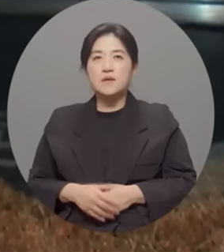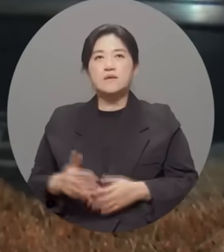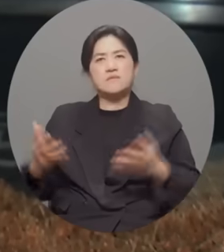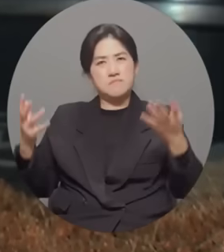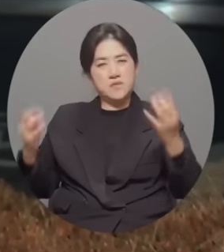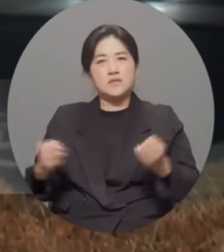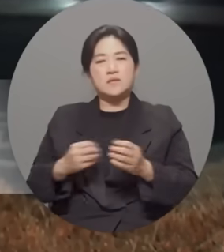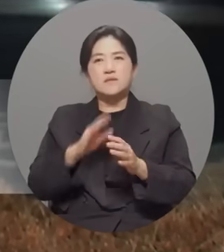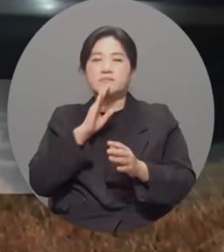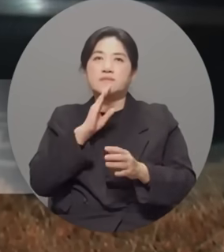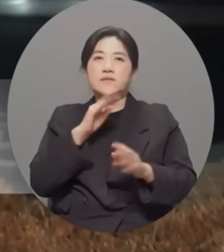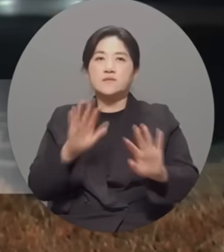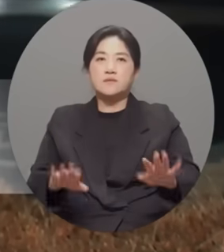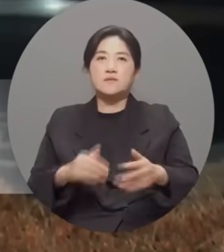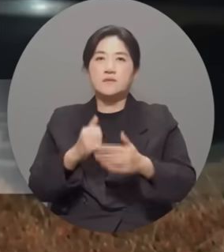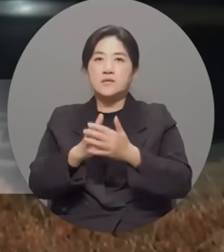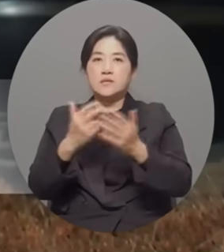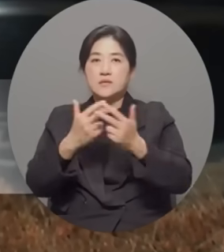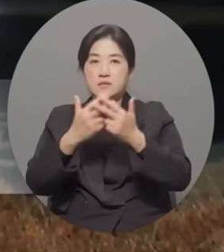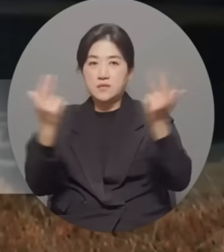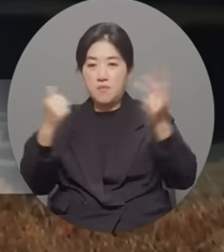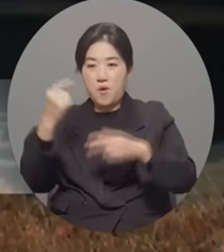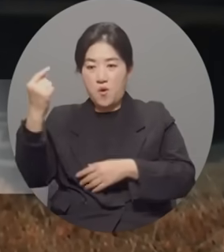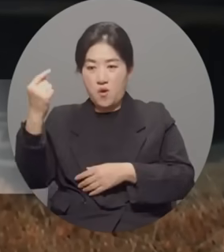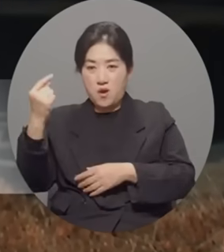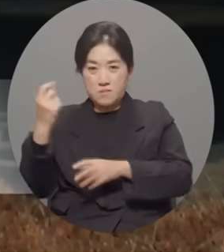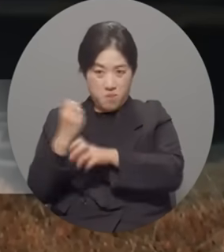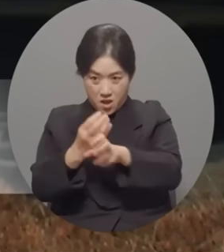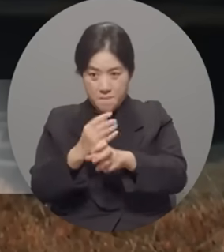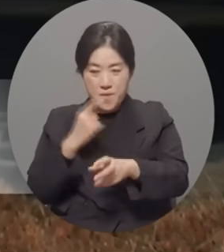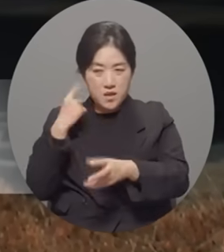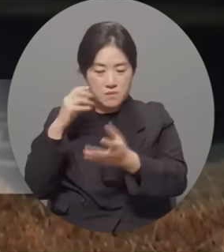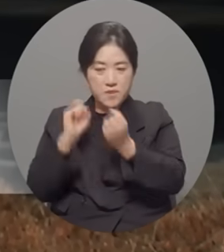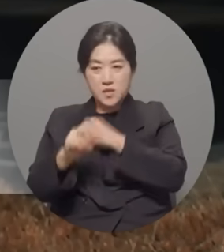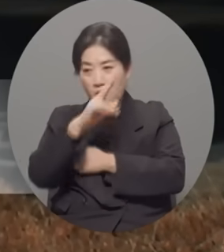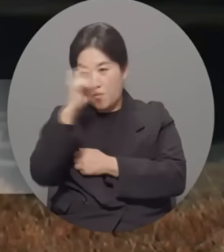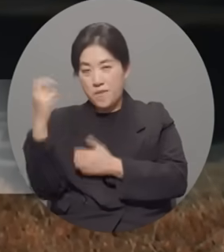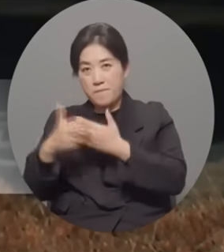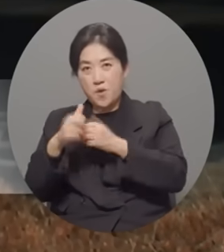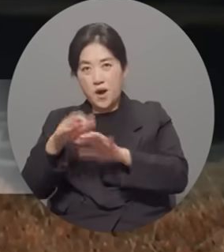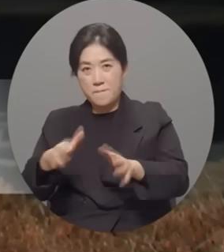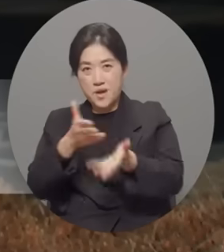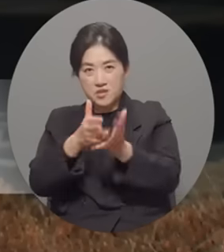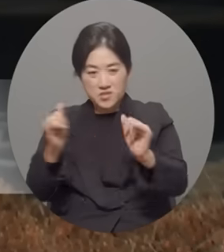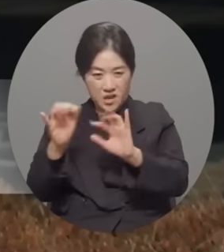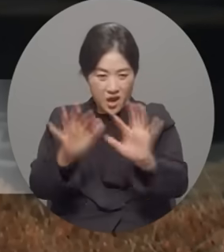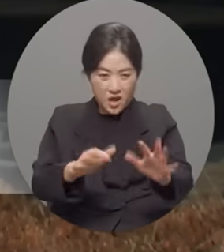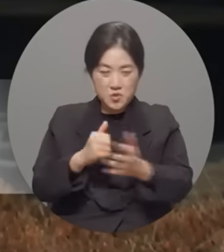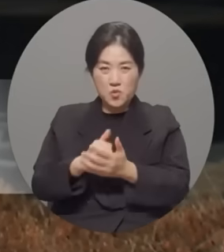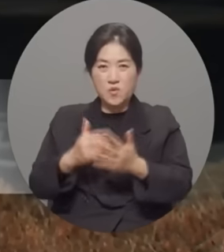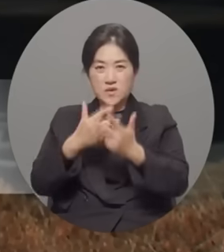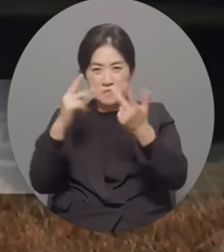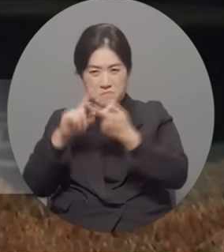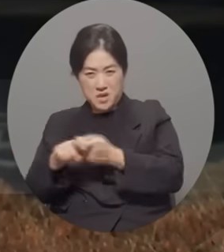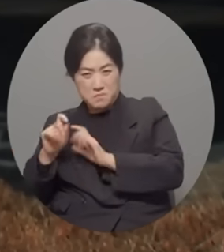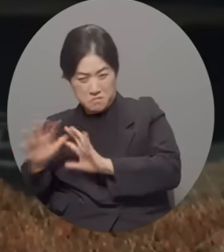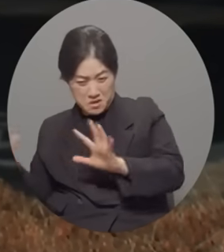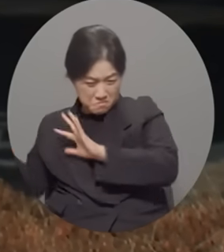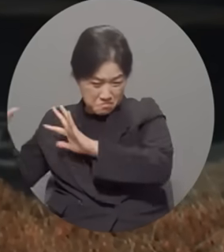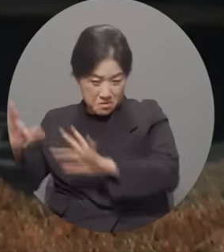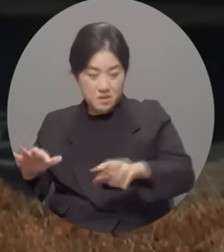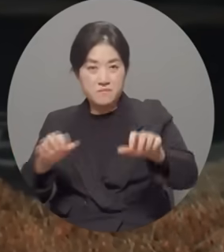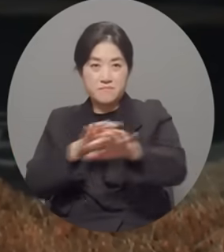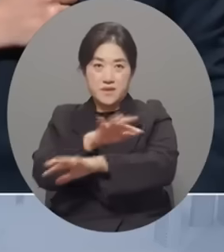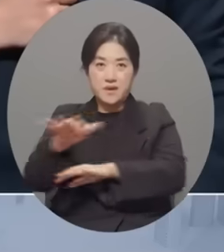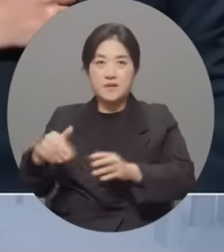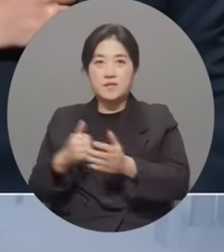많습니다. 이 대표가 이송된다는 소식이 전해지자마자 오후 들어 이곳 병원 앞은 취재진의 지지자들까지 몰려서 혼잡을 빚기도